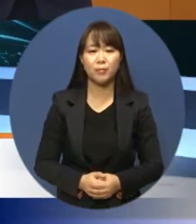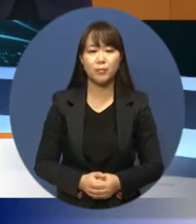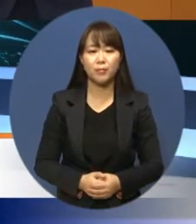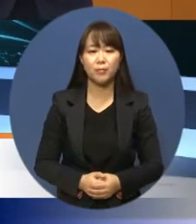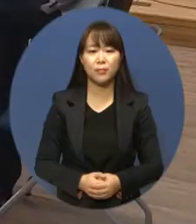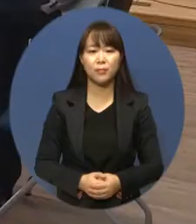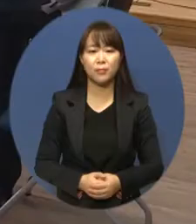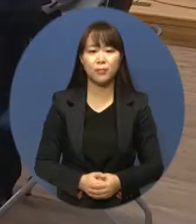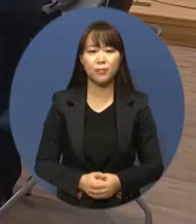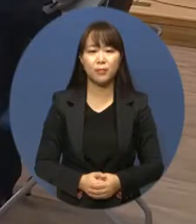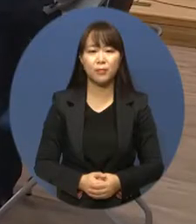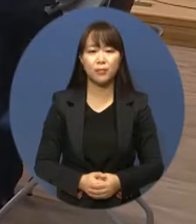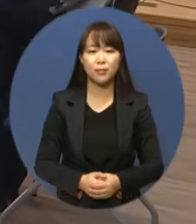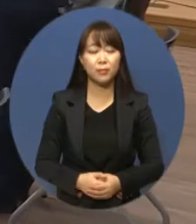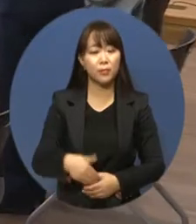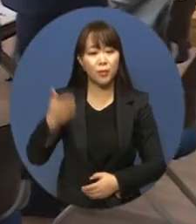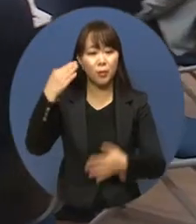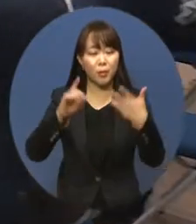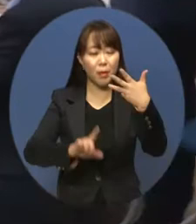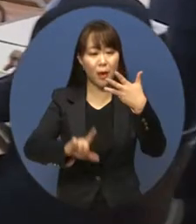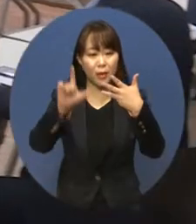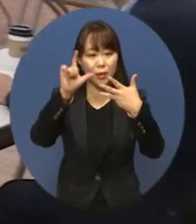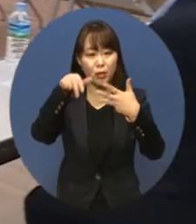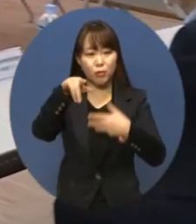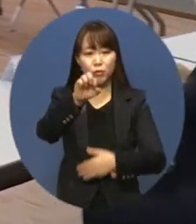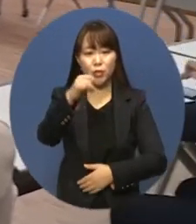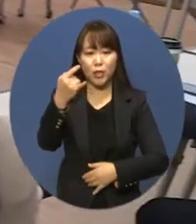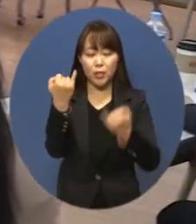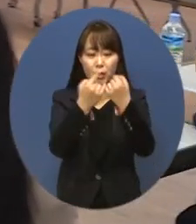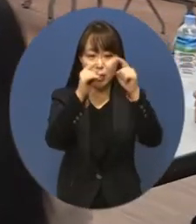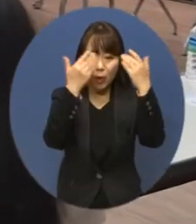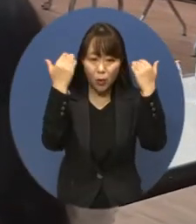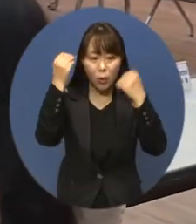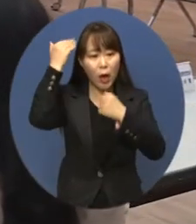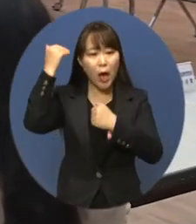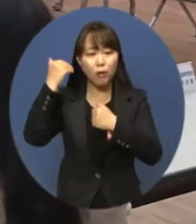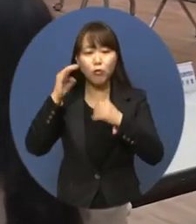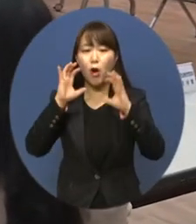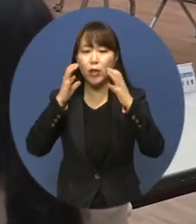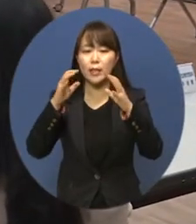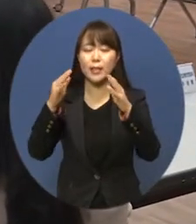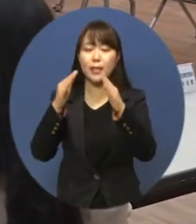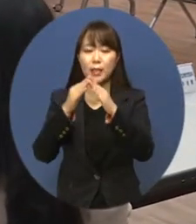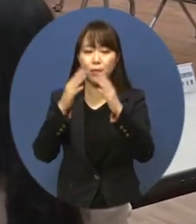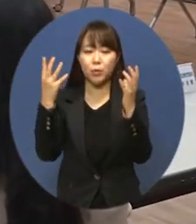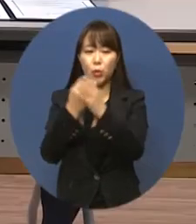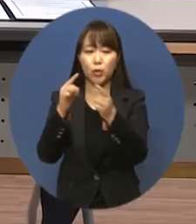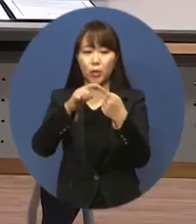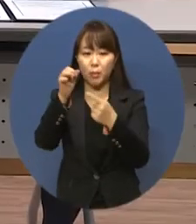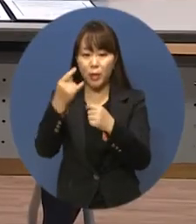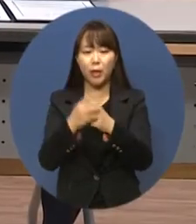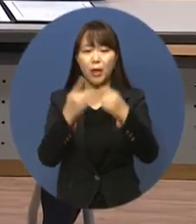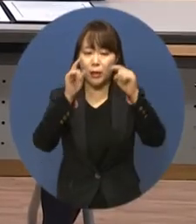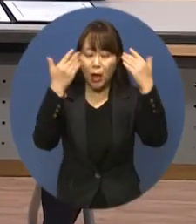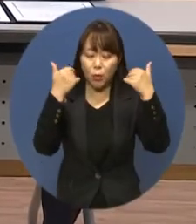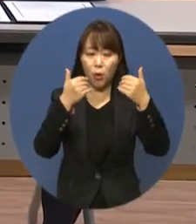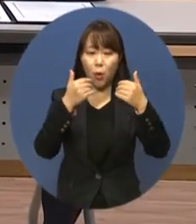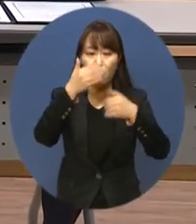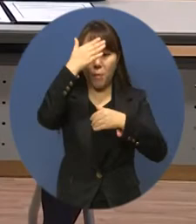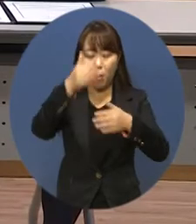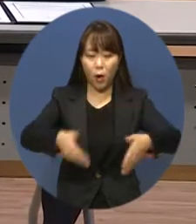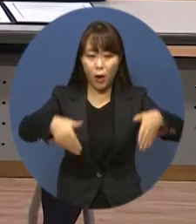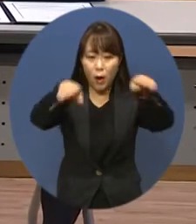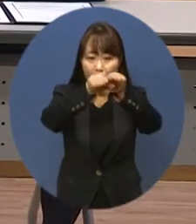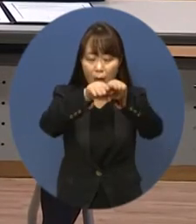기자입니다. 지난 8일 숭이 여자대학교와 한국어린이집 총연합회는 대학 본관